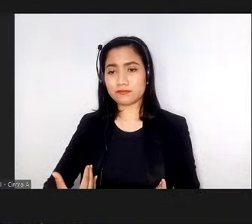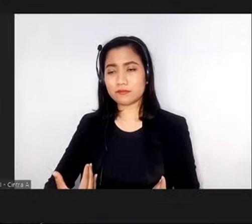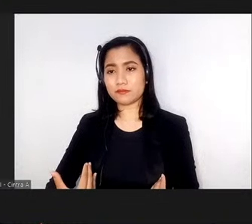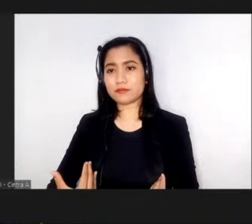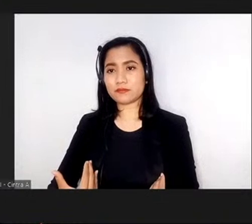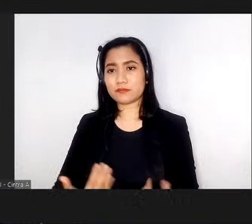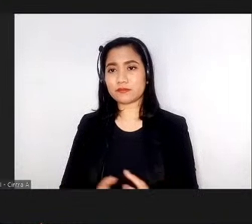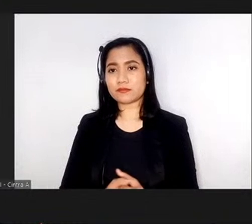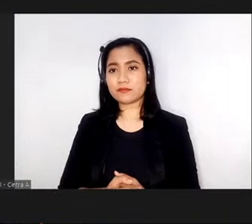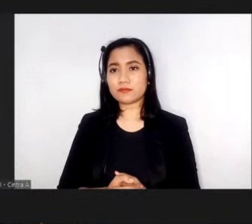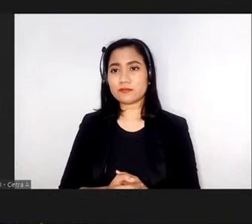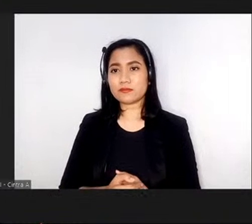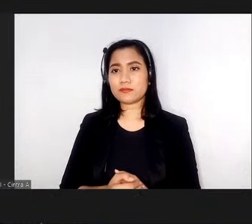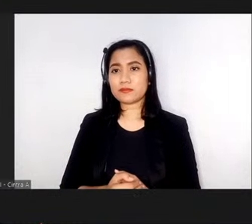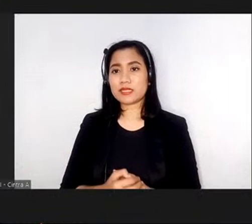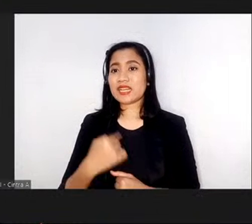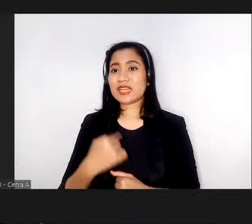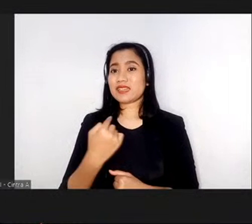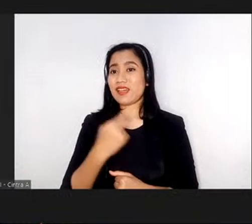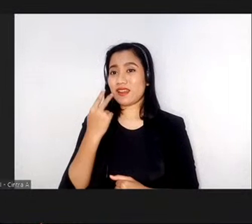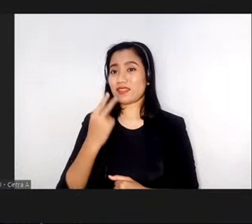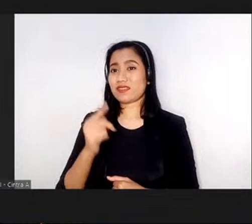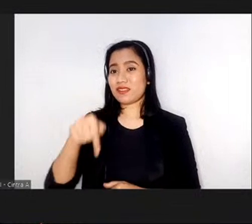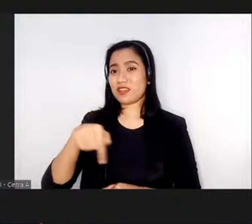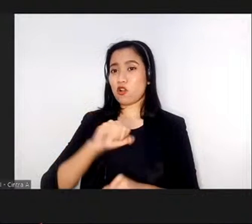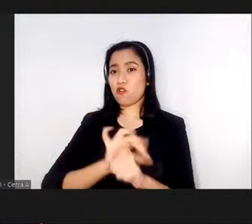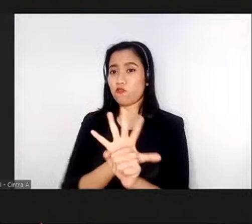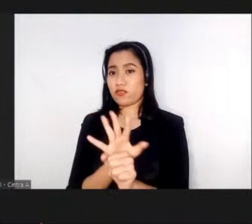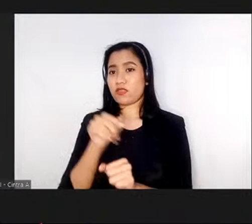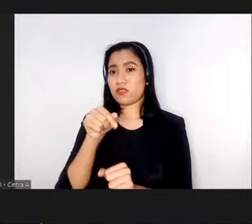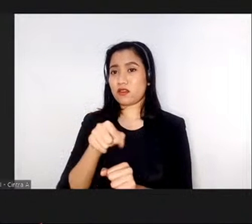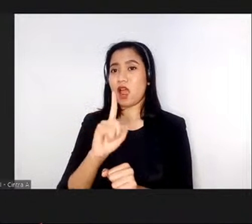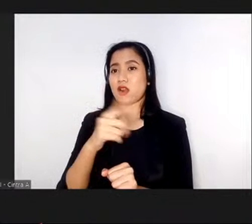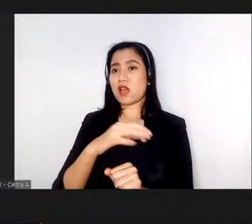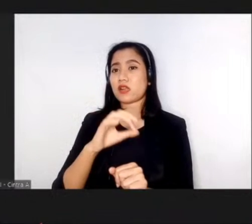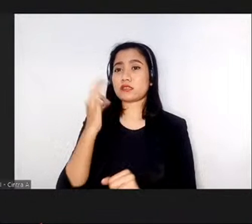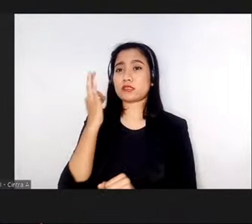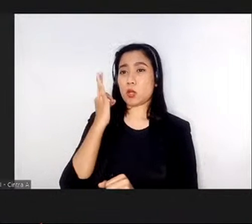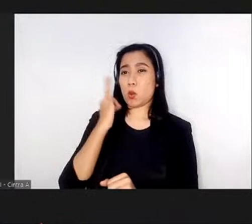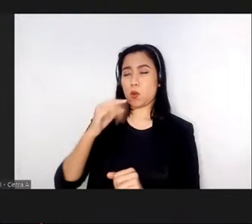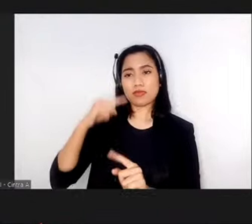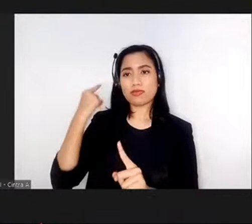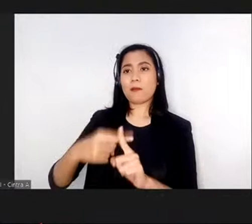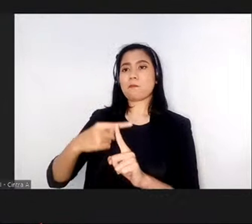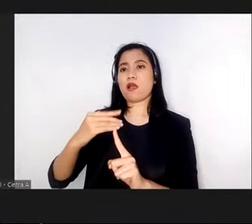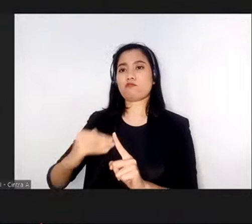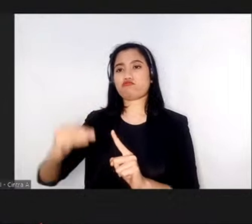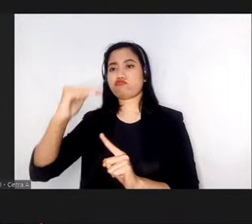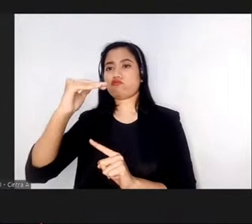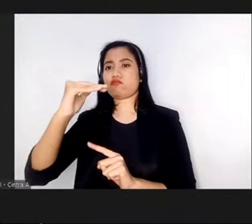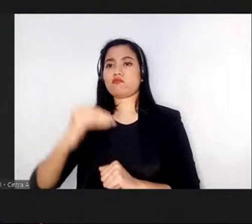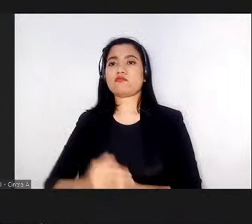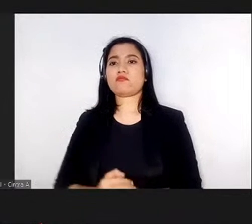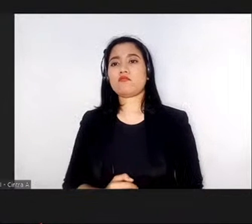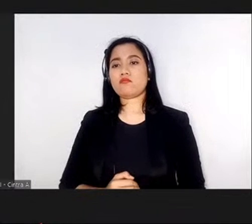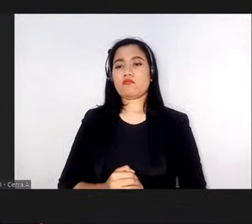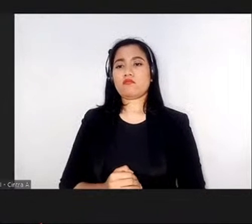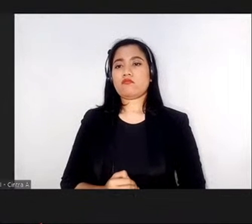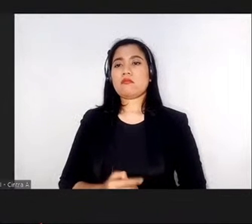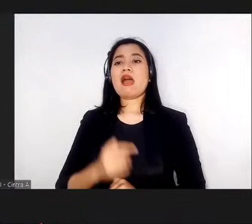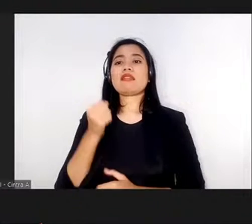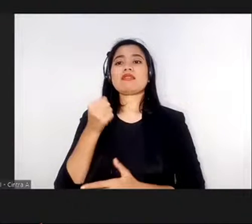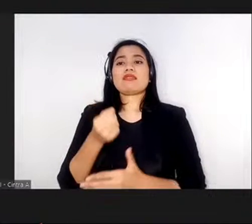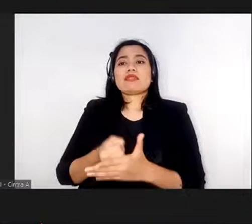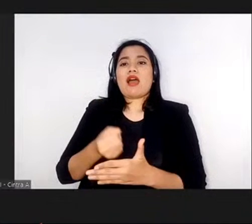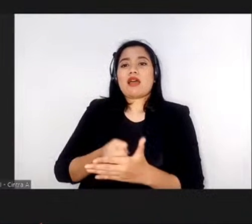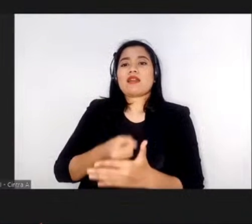manusia kita bisahat bahwa covid-1 itu meningkatkan risiko yang ada tannya